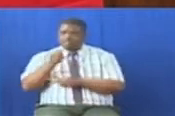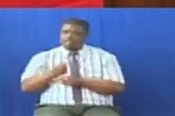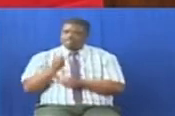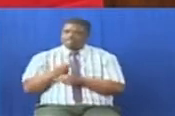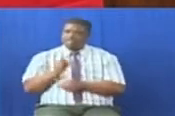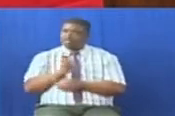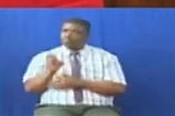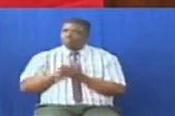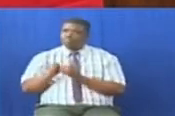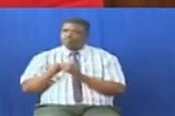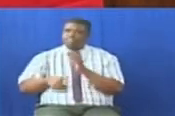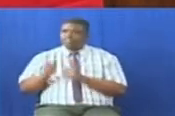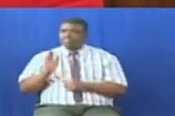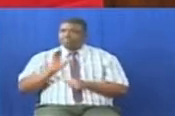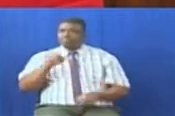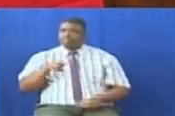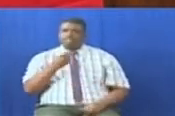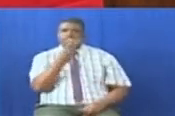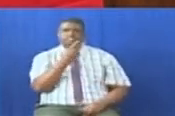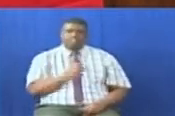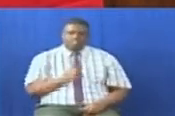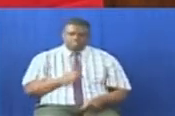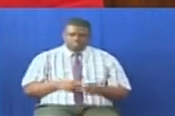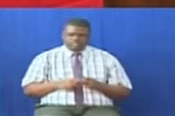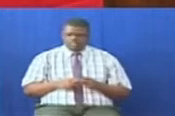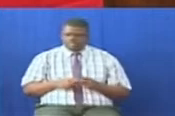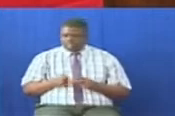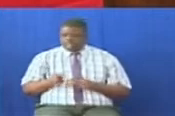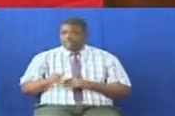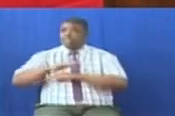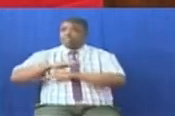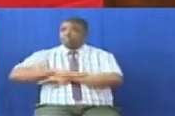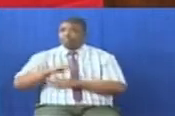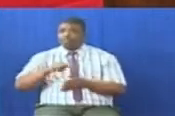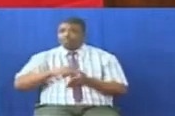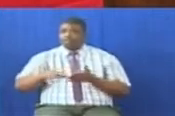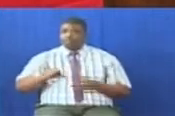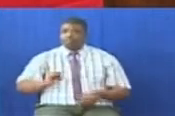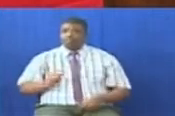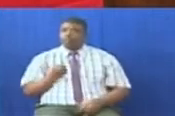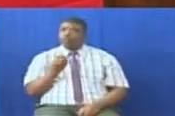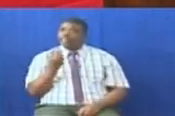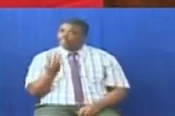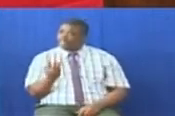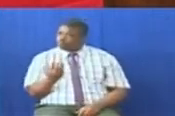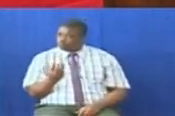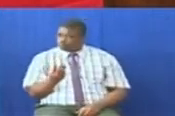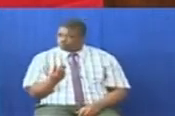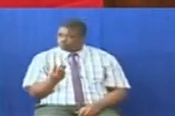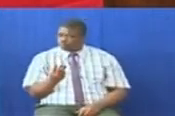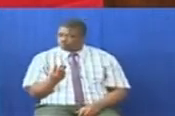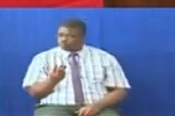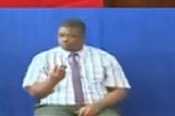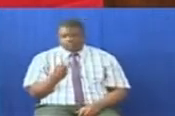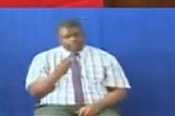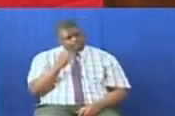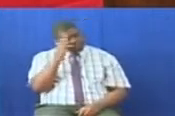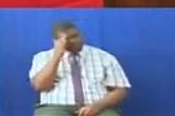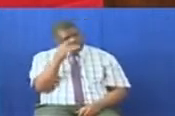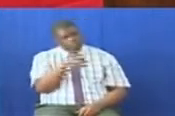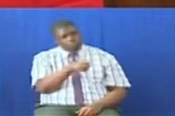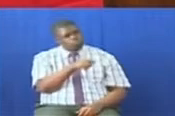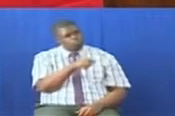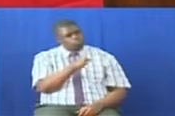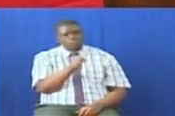kwa zaidi ya miaka 20. Mwisho wa siku anakuja kustaafu analipwa shilingi milioni 3. Hebu tunaweza tukafikiria huyu